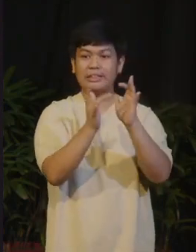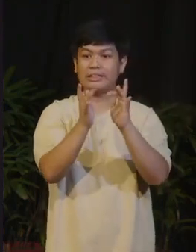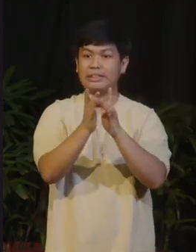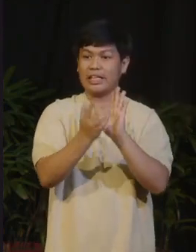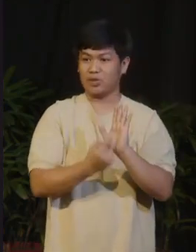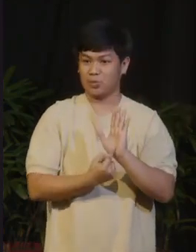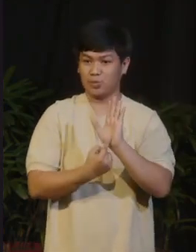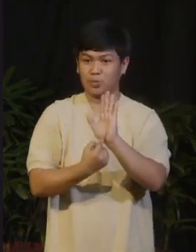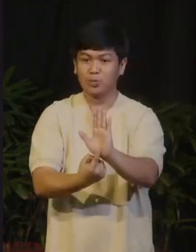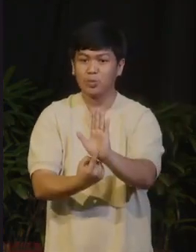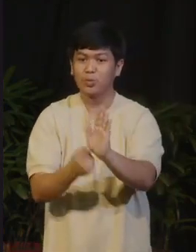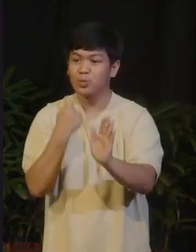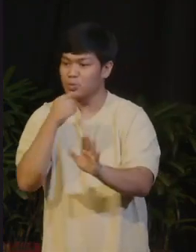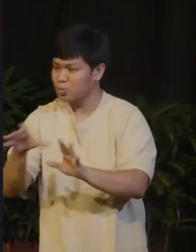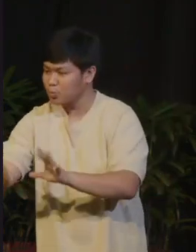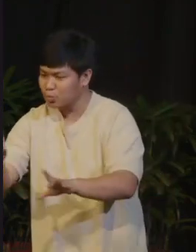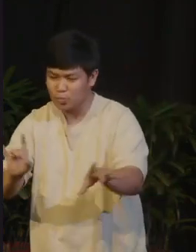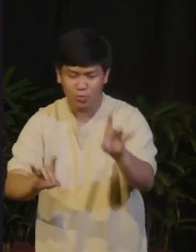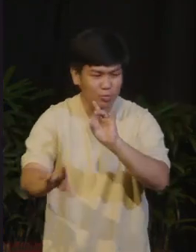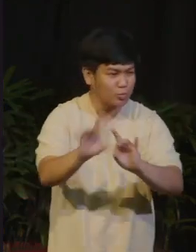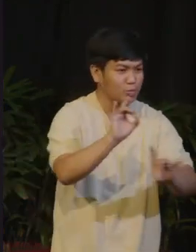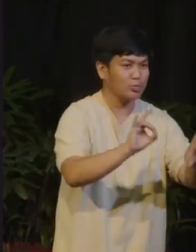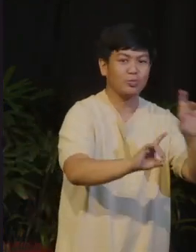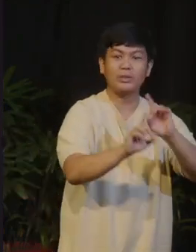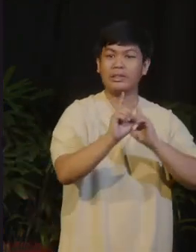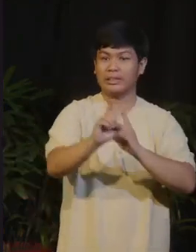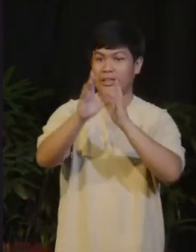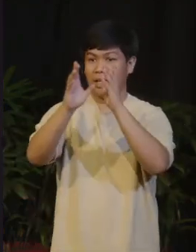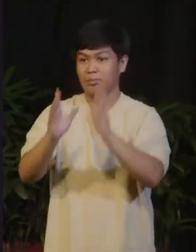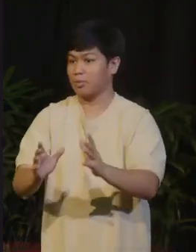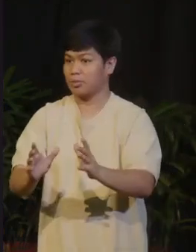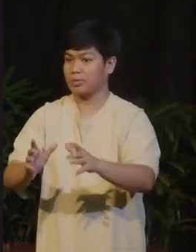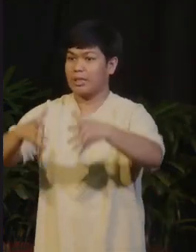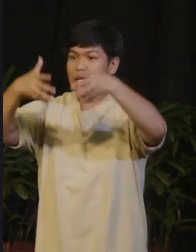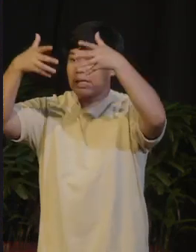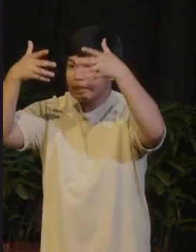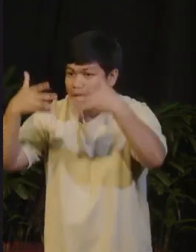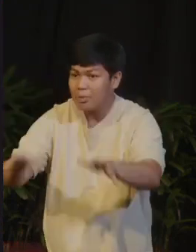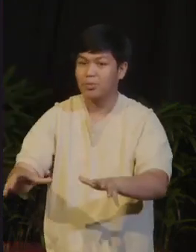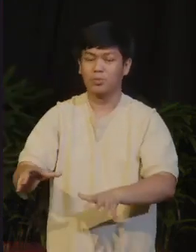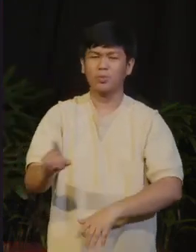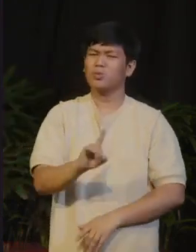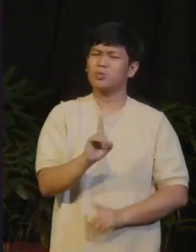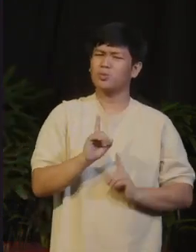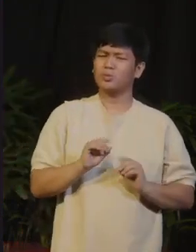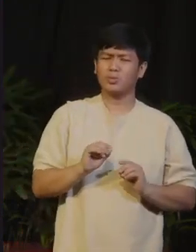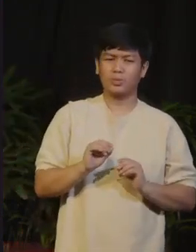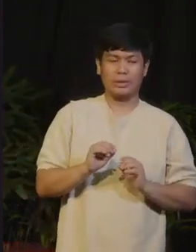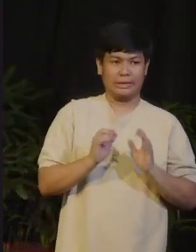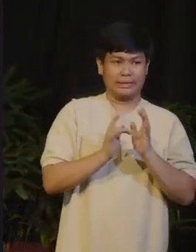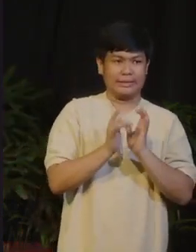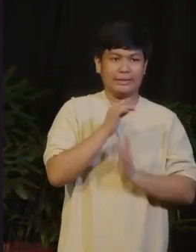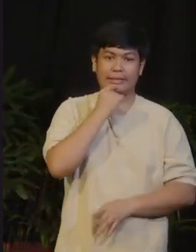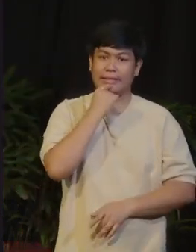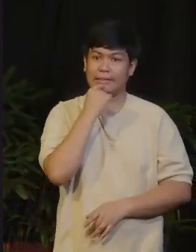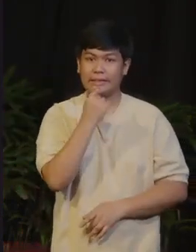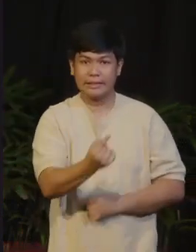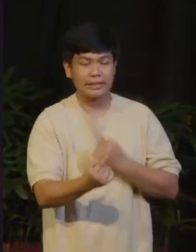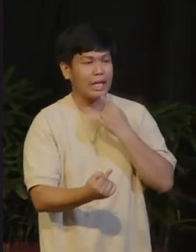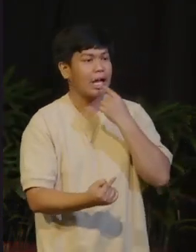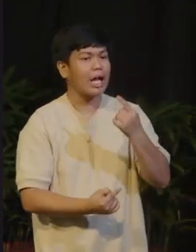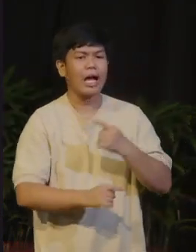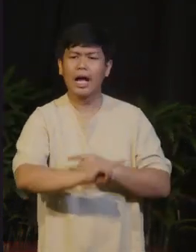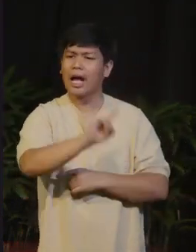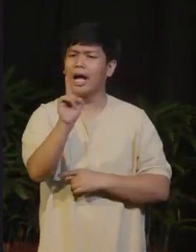kanyang mga piniling disipulo at pagkatapos noon ay kanyang inilahad kung ano